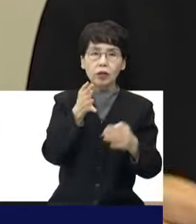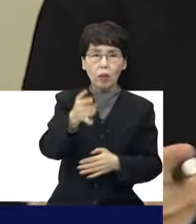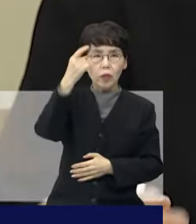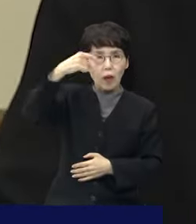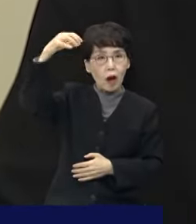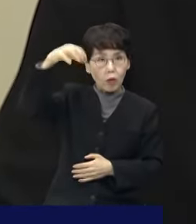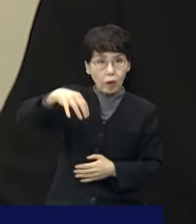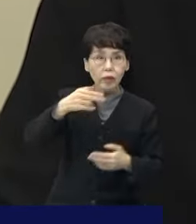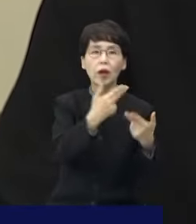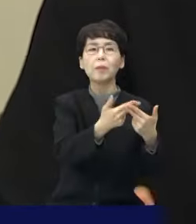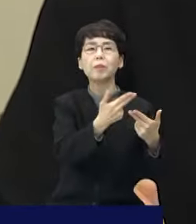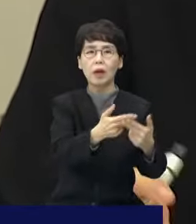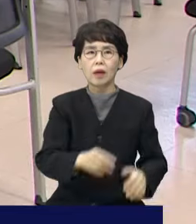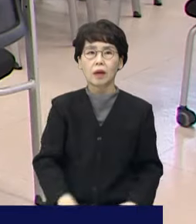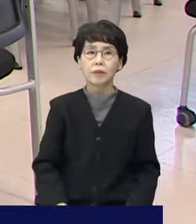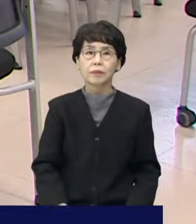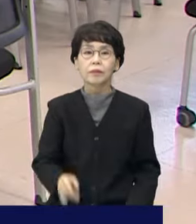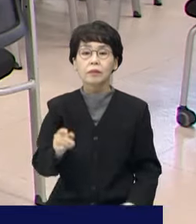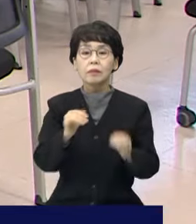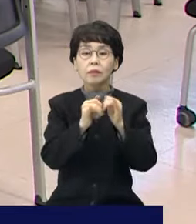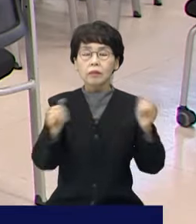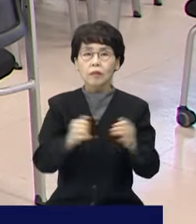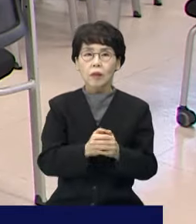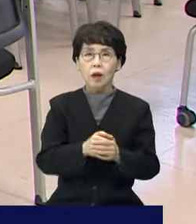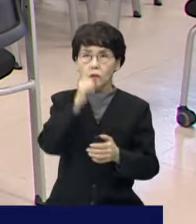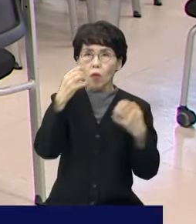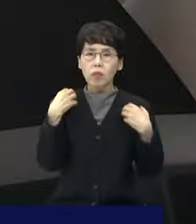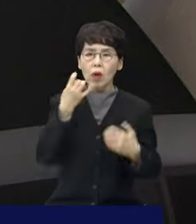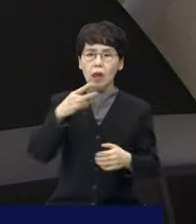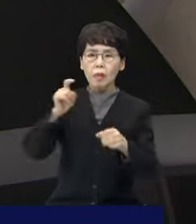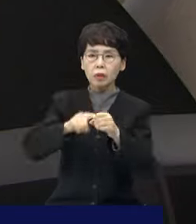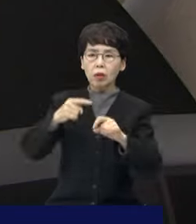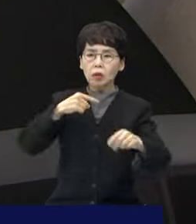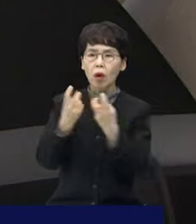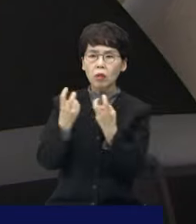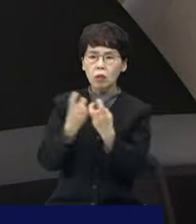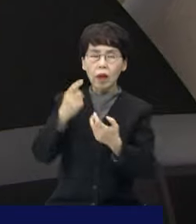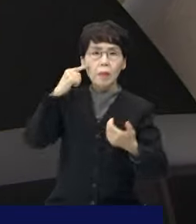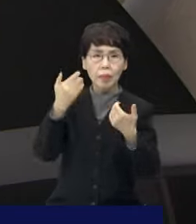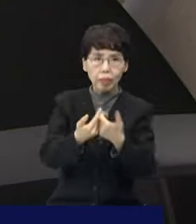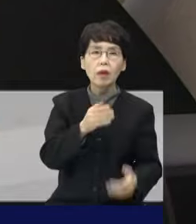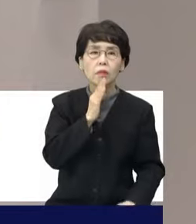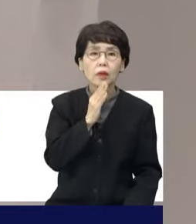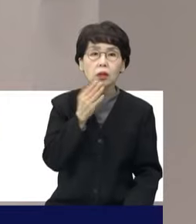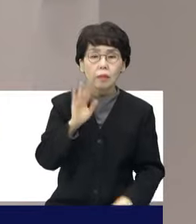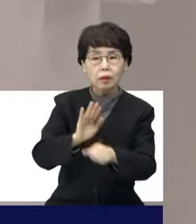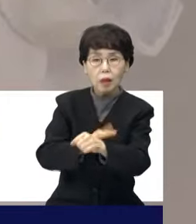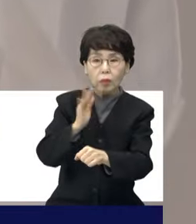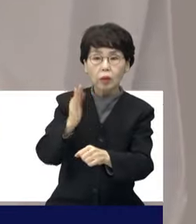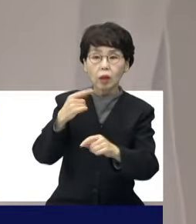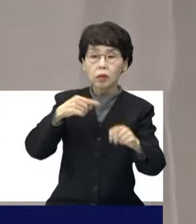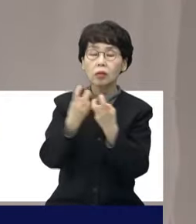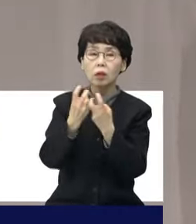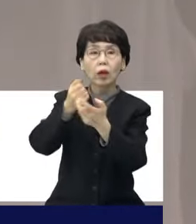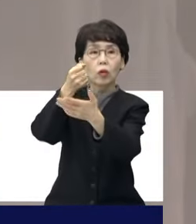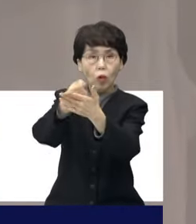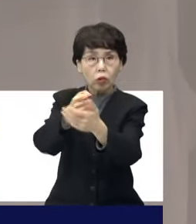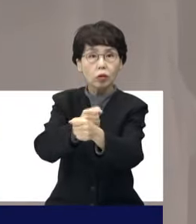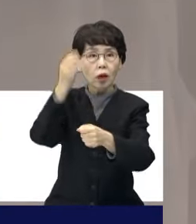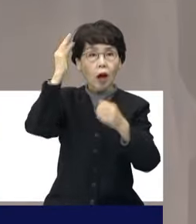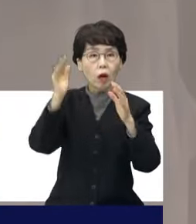한국의과대학의학전문대학원협회입니다. 이들은 입장문에서 그동안 정부의 일방적 정책 추진은 분명히 반대하지만 잘못된 정책 결정에 따른